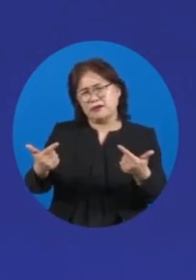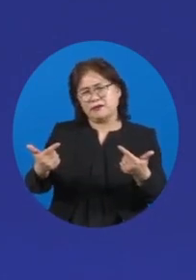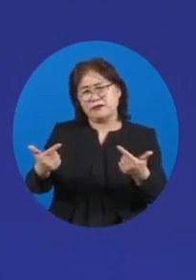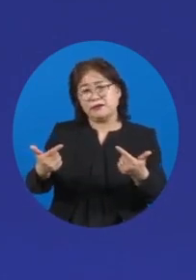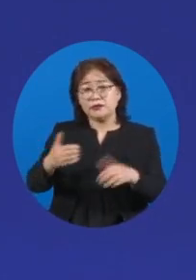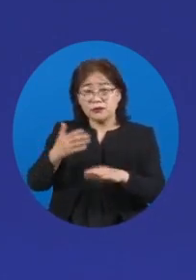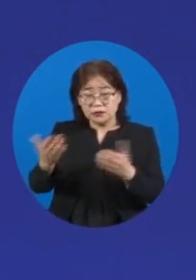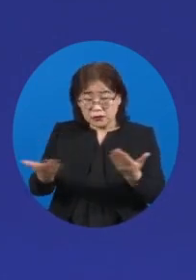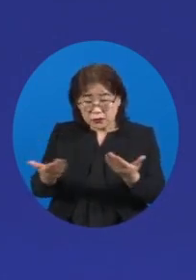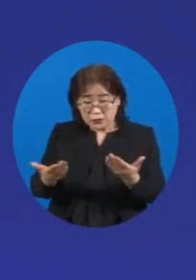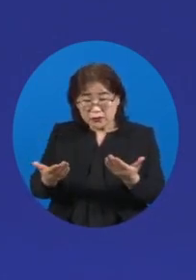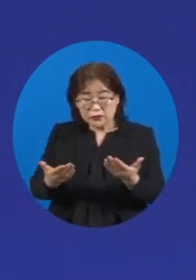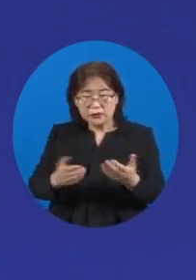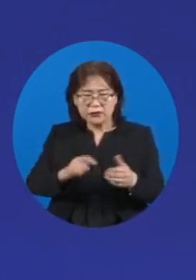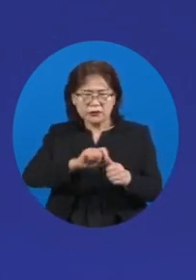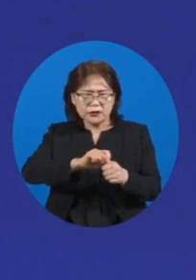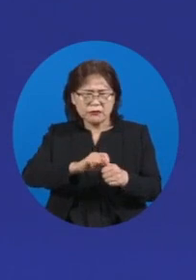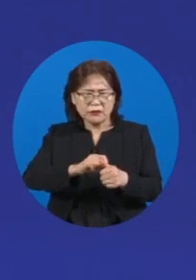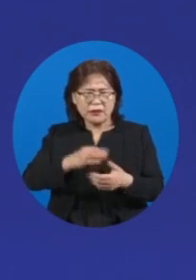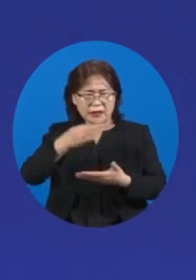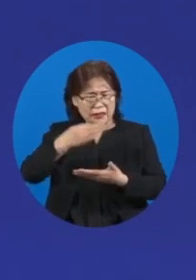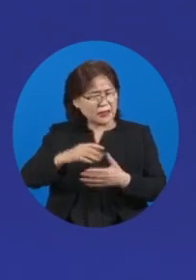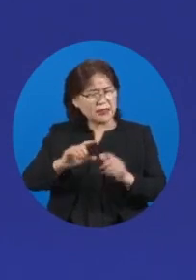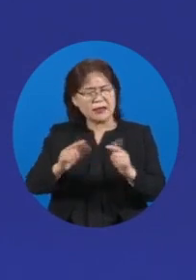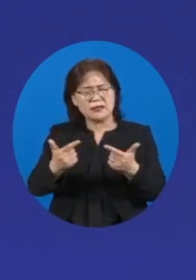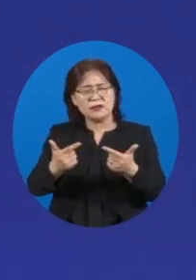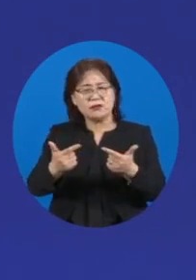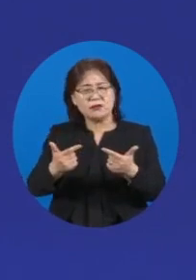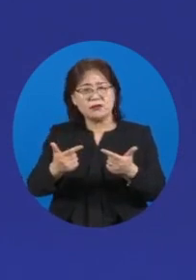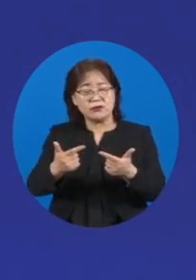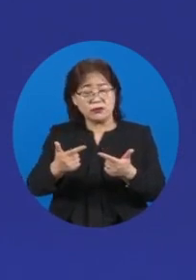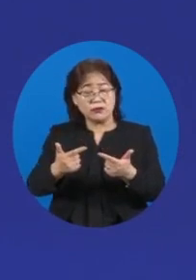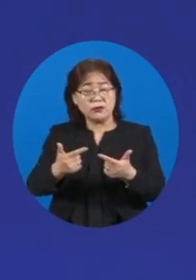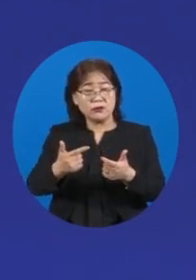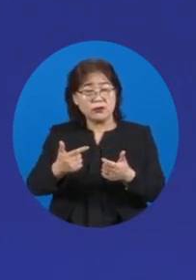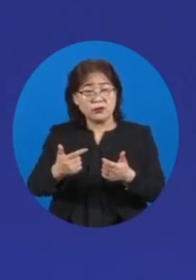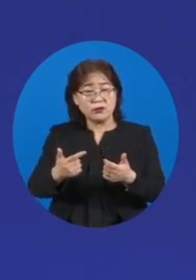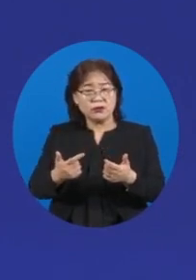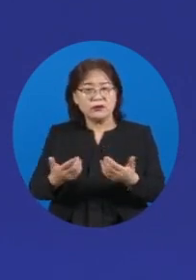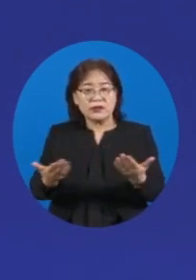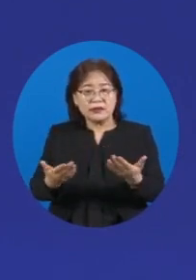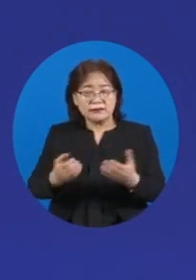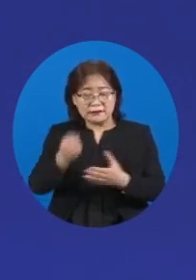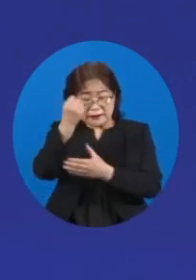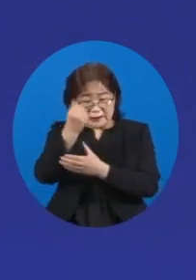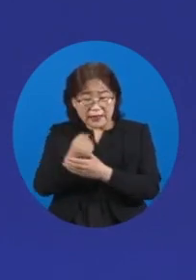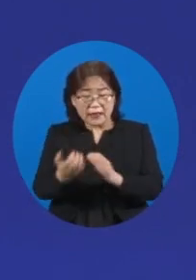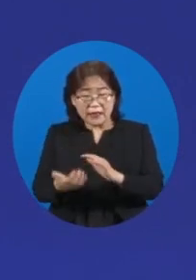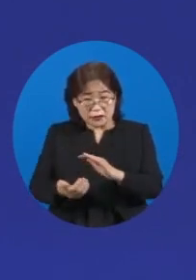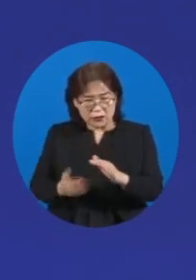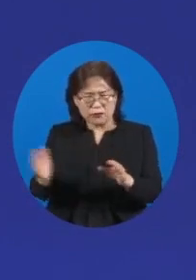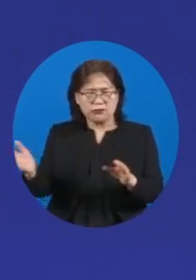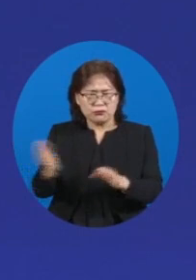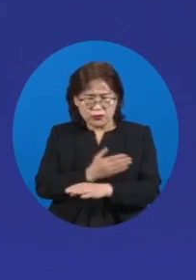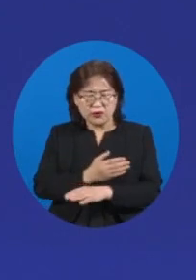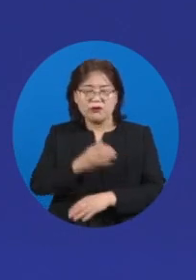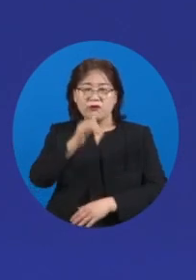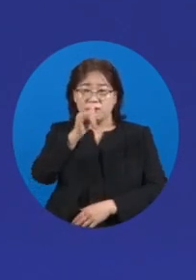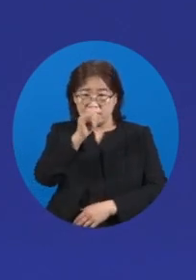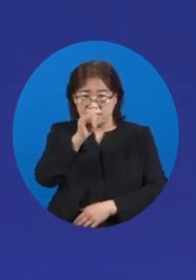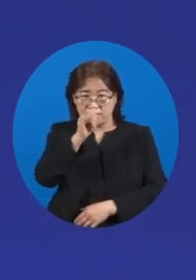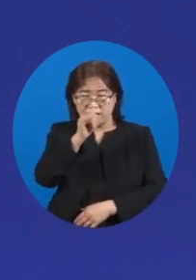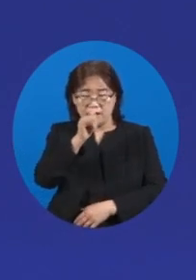노동은 형벌이 대가 가 아닙니다 노동은 줘 타락하기 이전부터 있었습니다